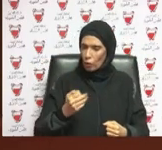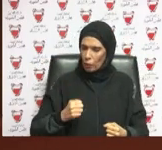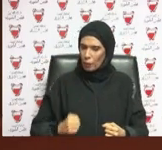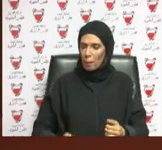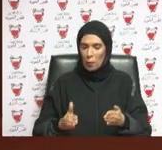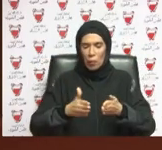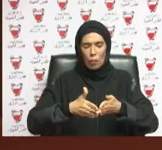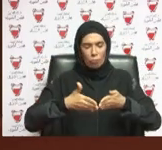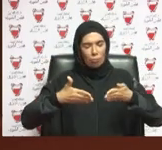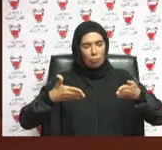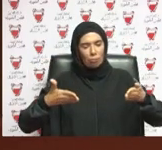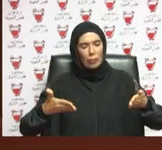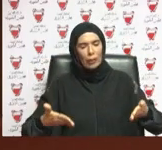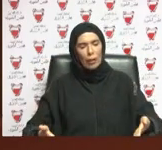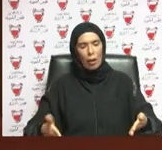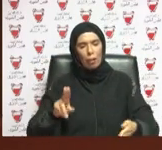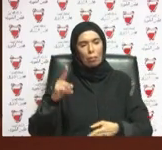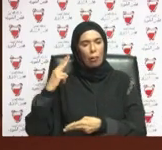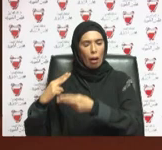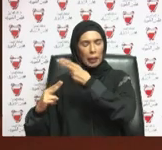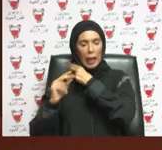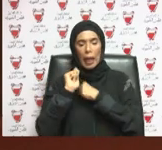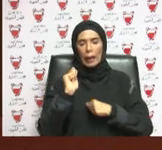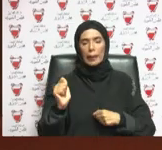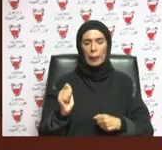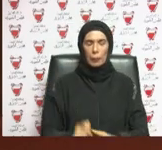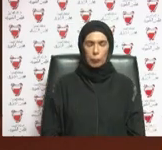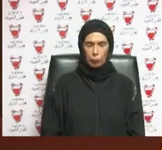سجل من سجل التاريخ العريق.